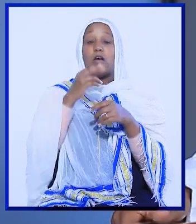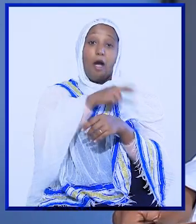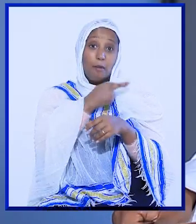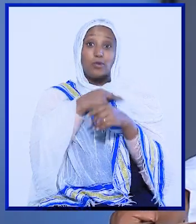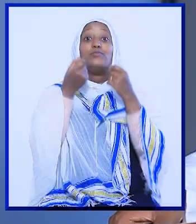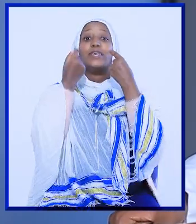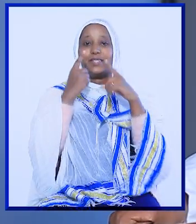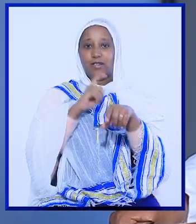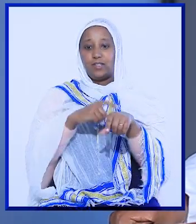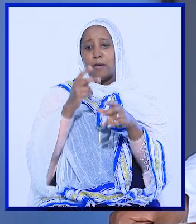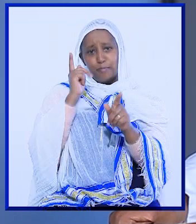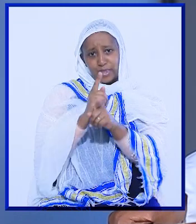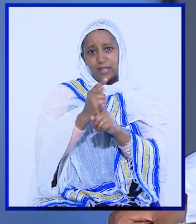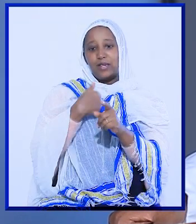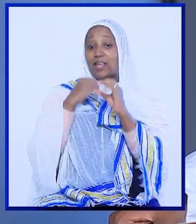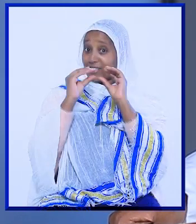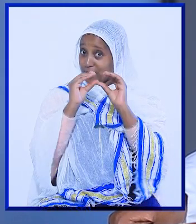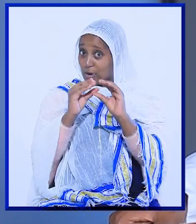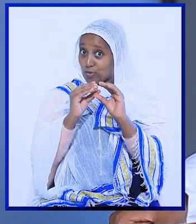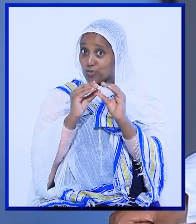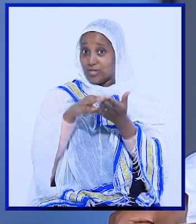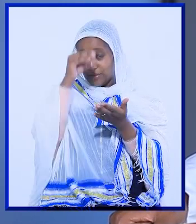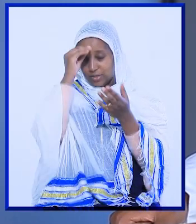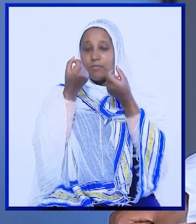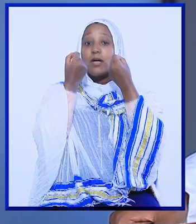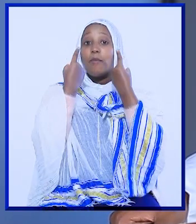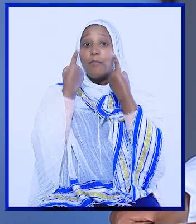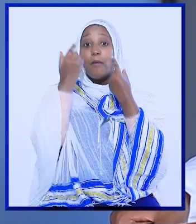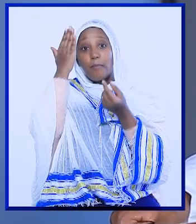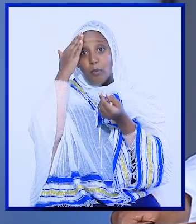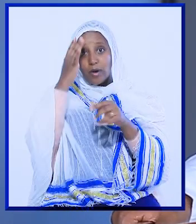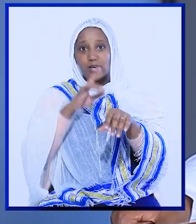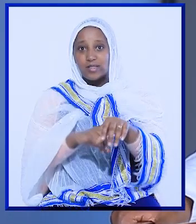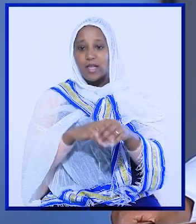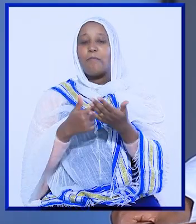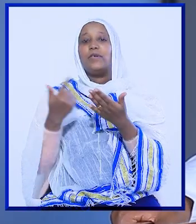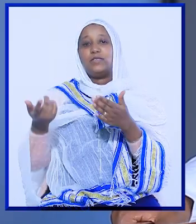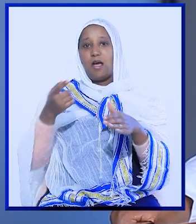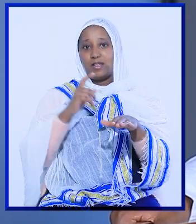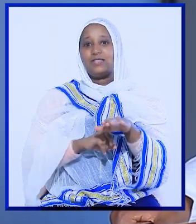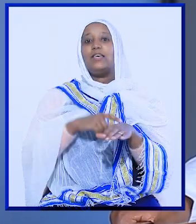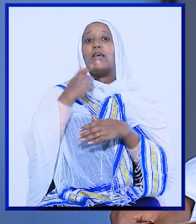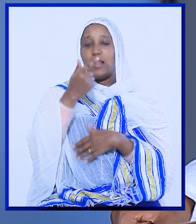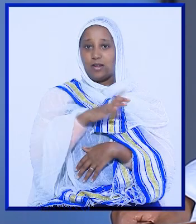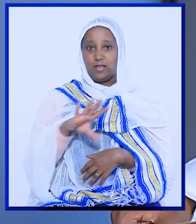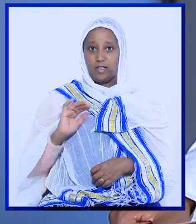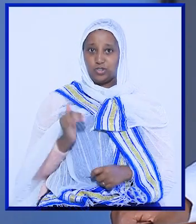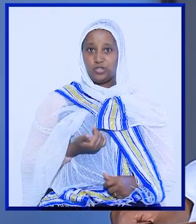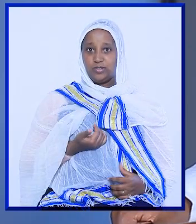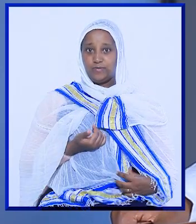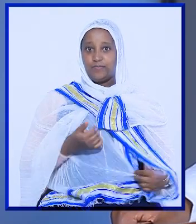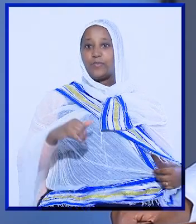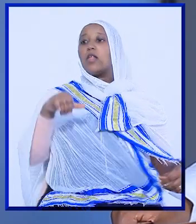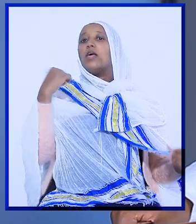ሃይማኖትን በተረዳኸው ጊዜ፣ በትክክል እኔ ያስተማርኩን ትምህርት በገባ በተረዳ ባወክ ጊዜ፣ ያን ጊዜ ነው የሚለው ጌታችን።